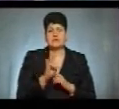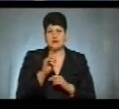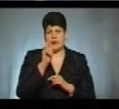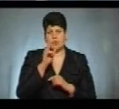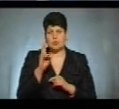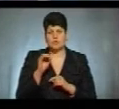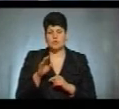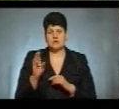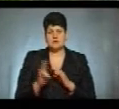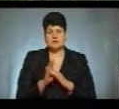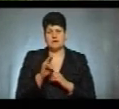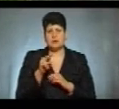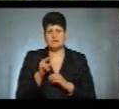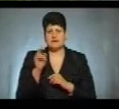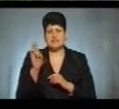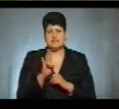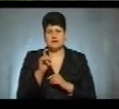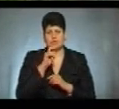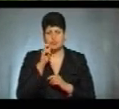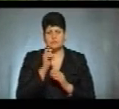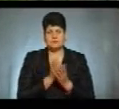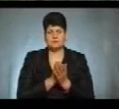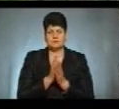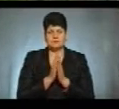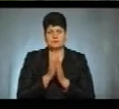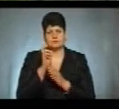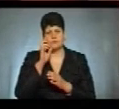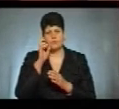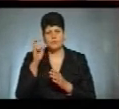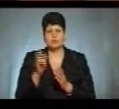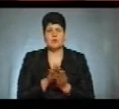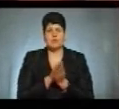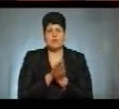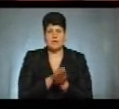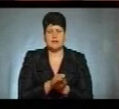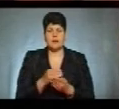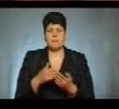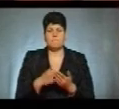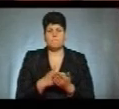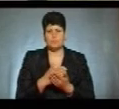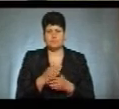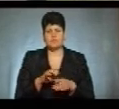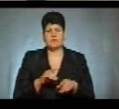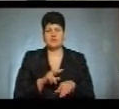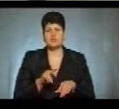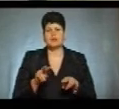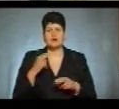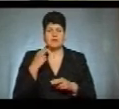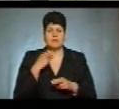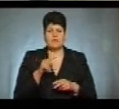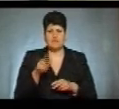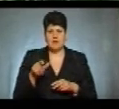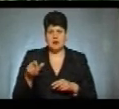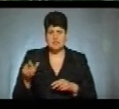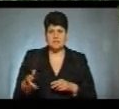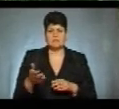та православної церкви України відправили молебні на могилах політв'язнів, загиблих у Другій світовій та російсько-українській